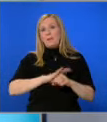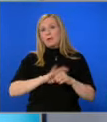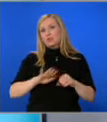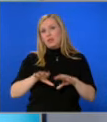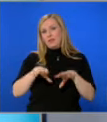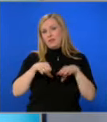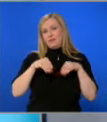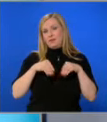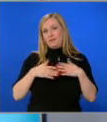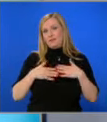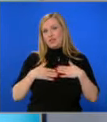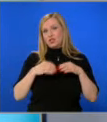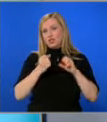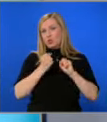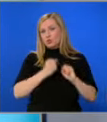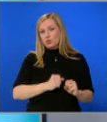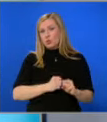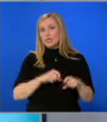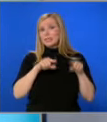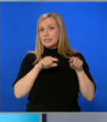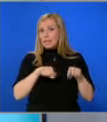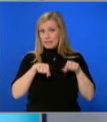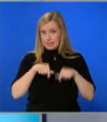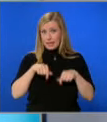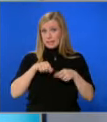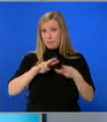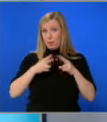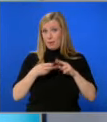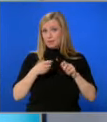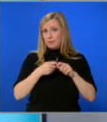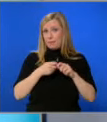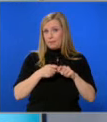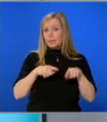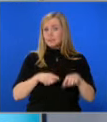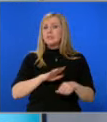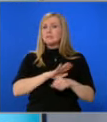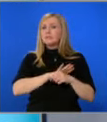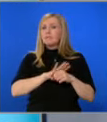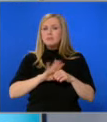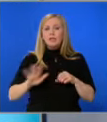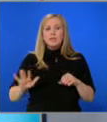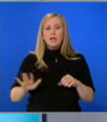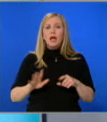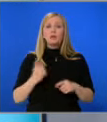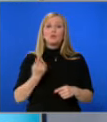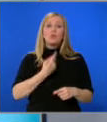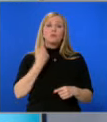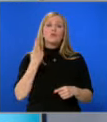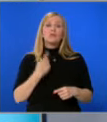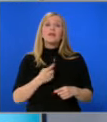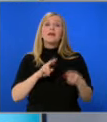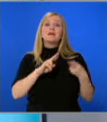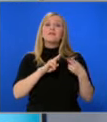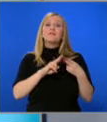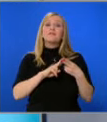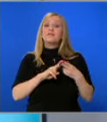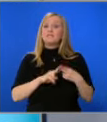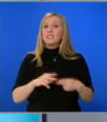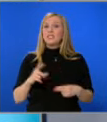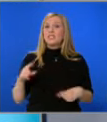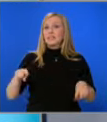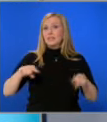нашата конституция. Сега с тези конституционни промени, с създаването на изцяло самостоятелен Висш съдебен съвет, който